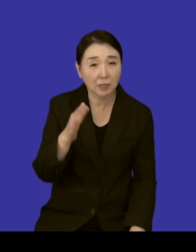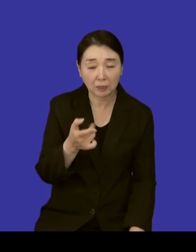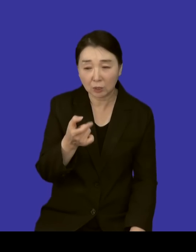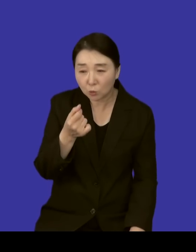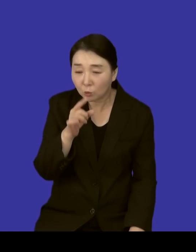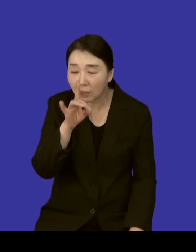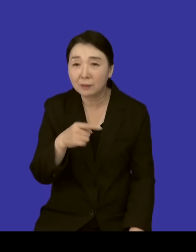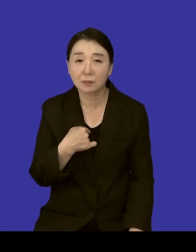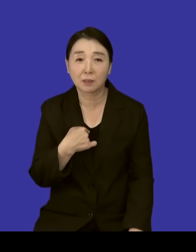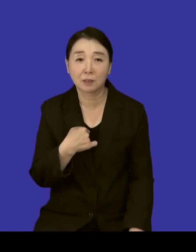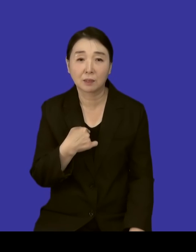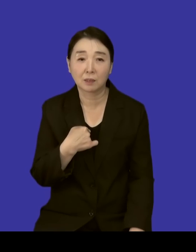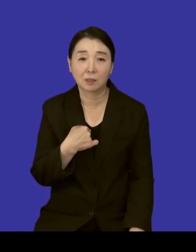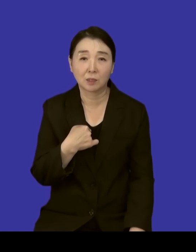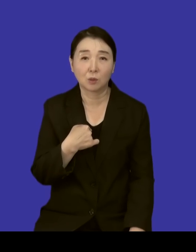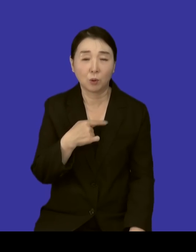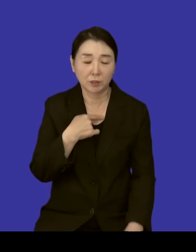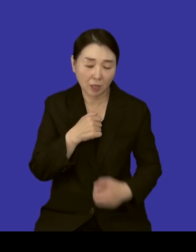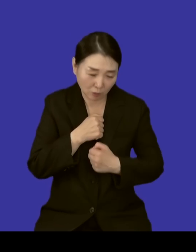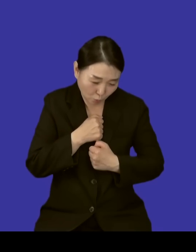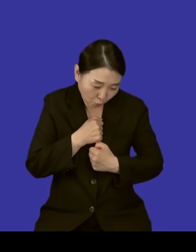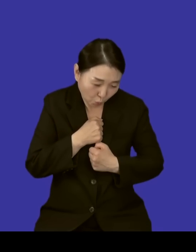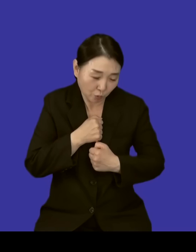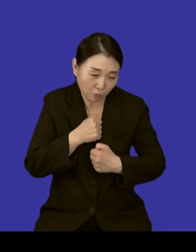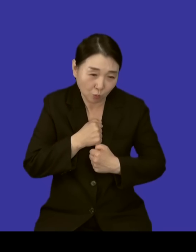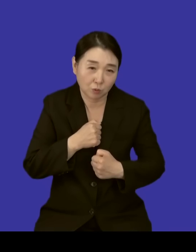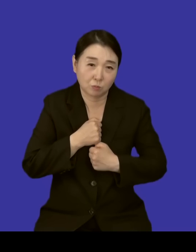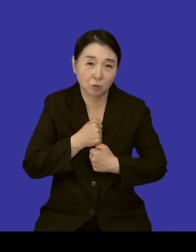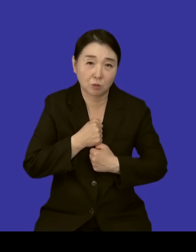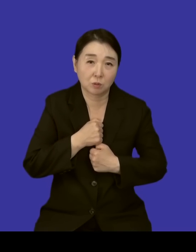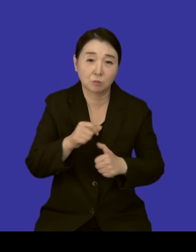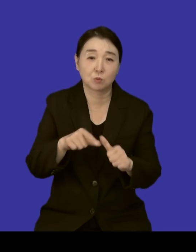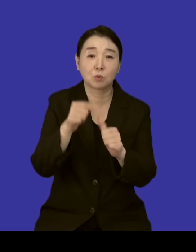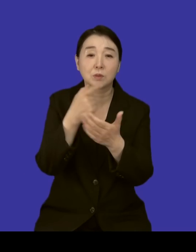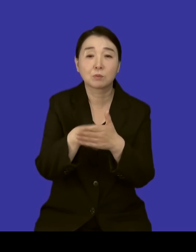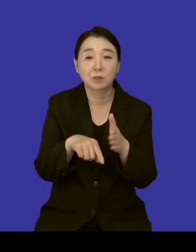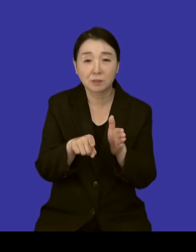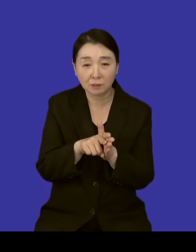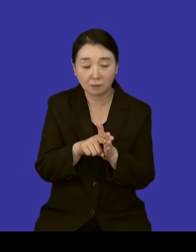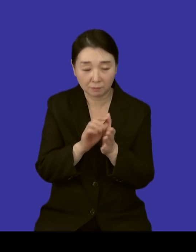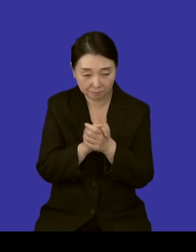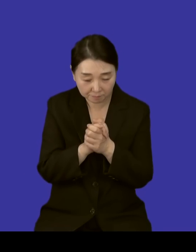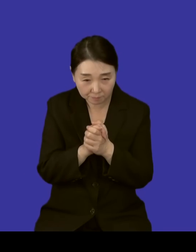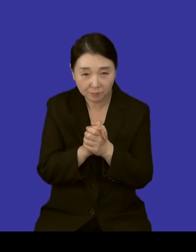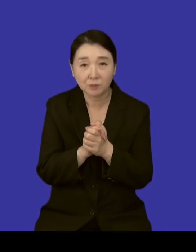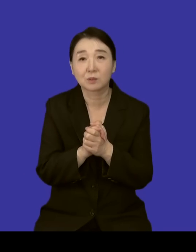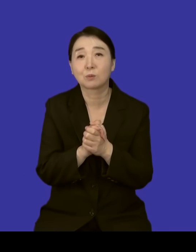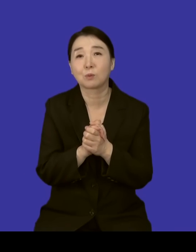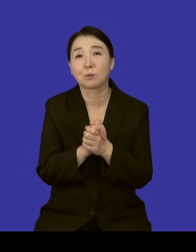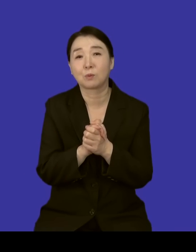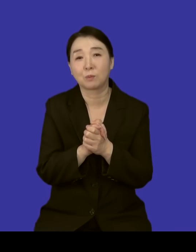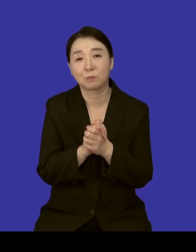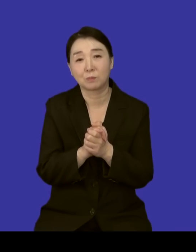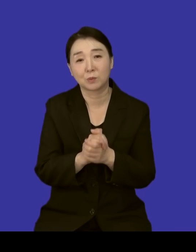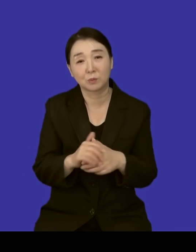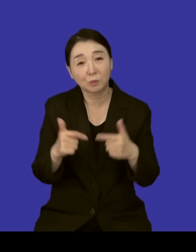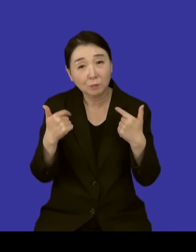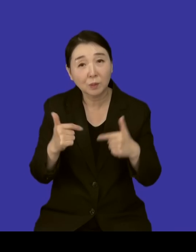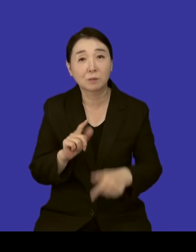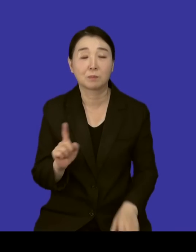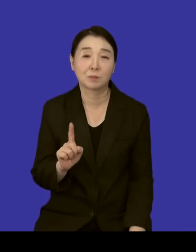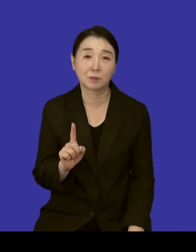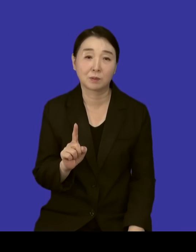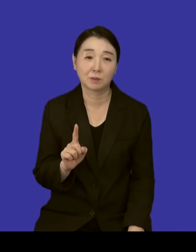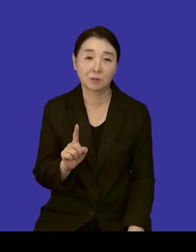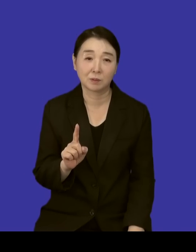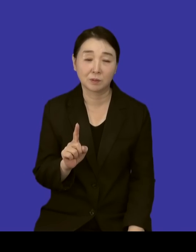이렇게 칼날의 물방울처럼 구원을 위해서 이렇게 이제 정말 날마다